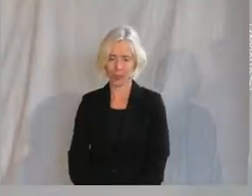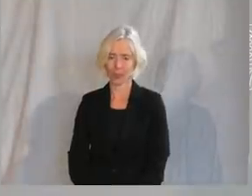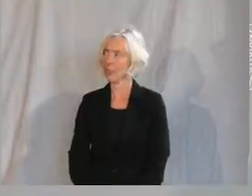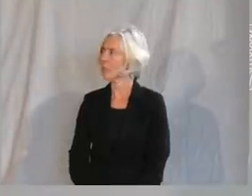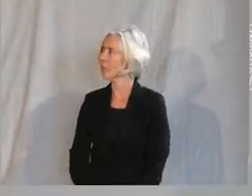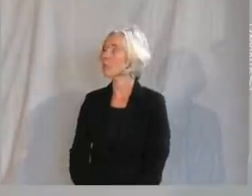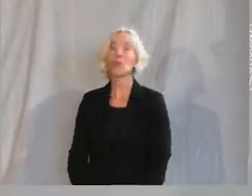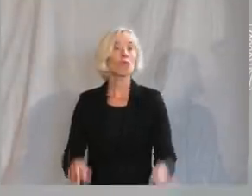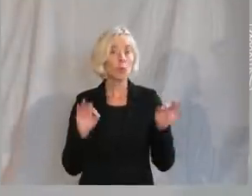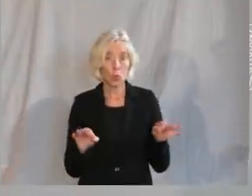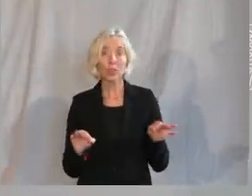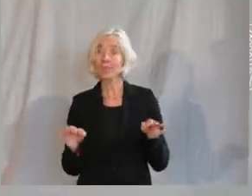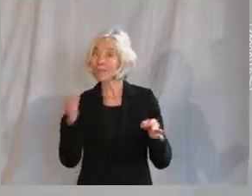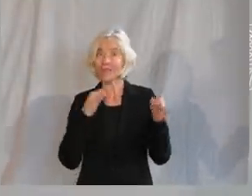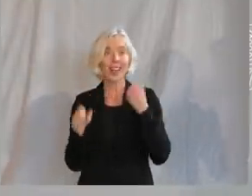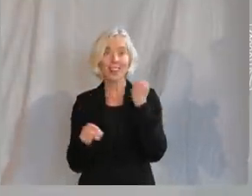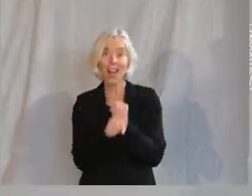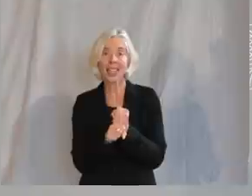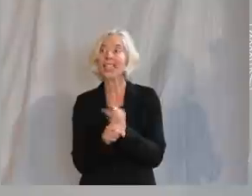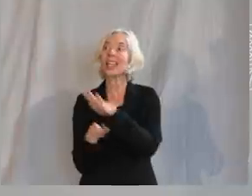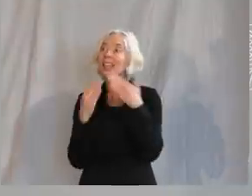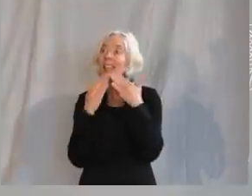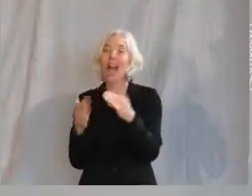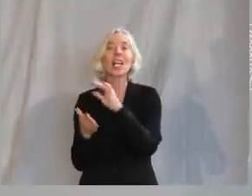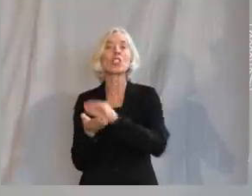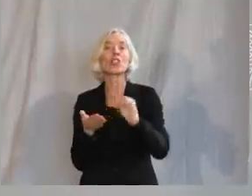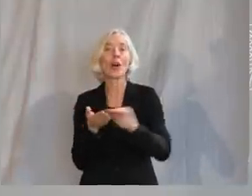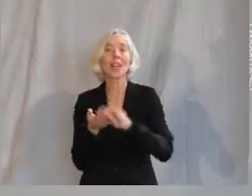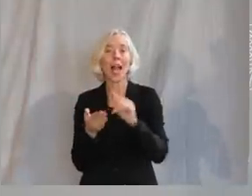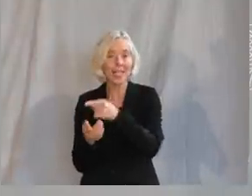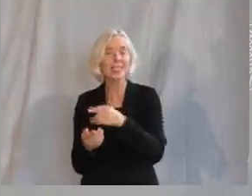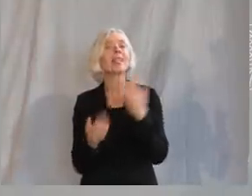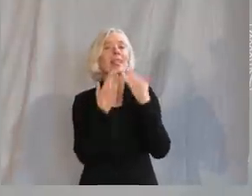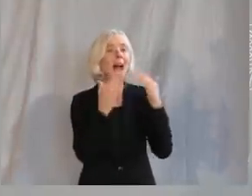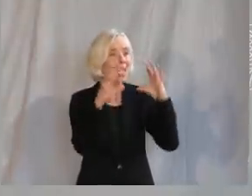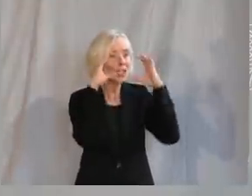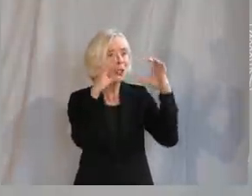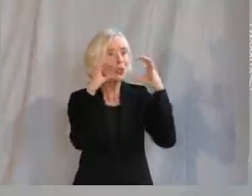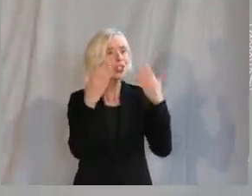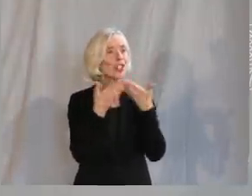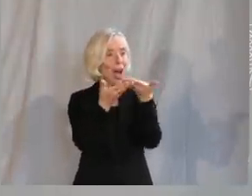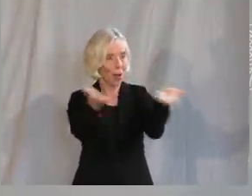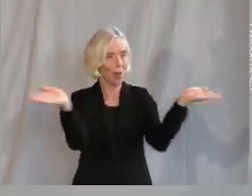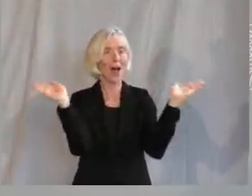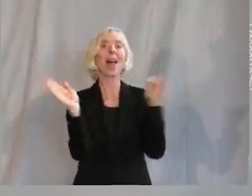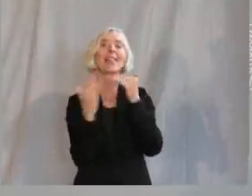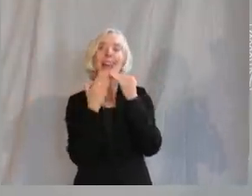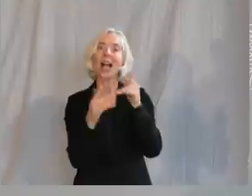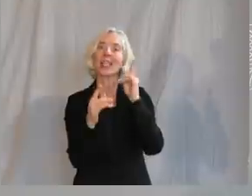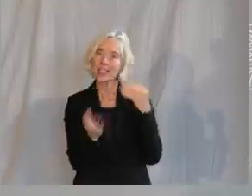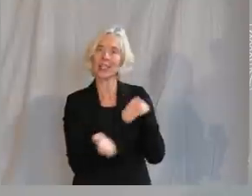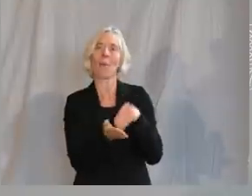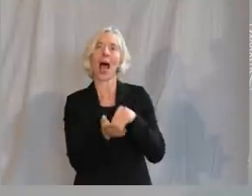Dann waren das die Fragen. Ich danke den hier anwesenden Journalistinnen und Journalisten, aber auch den Zuschauerinnen und Zuschauern draußen, dass sie unserer Pressekonferenz